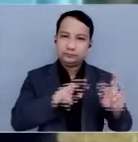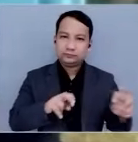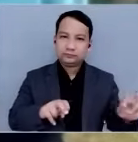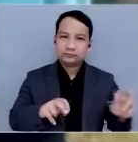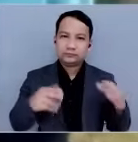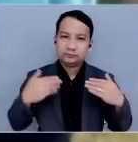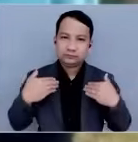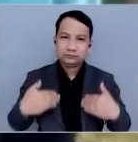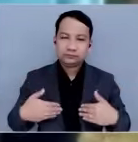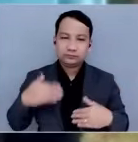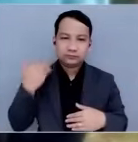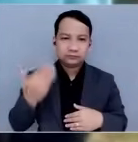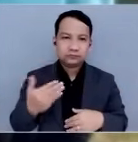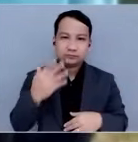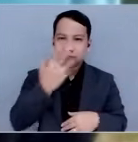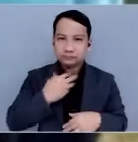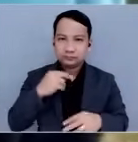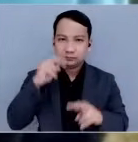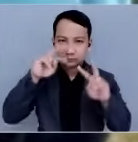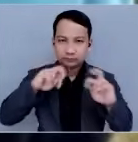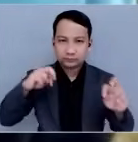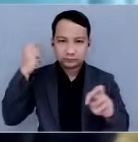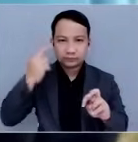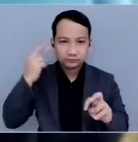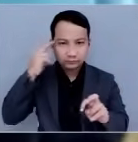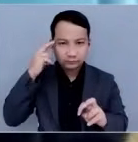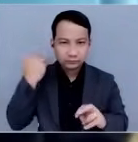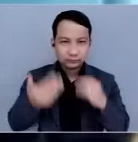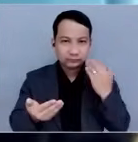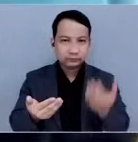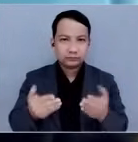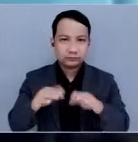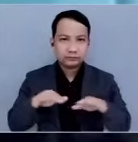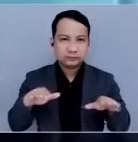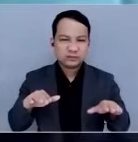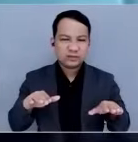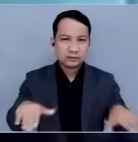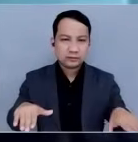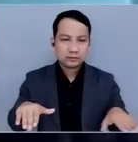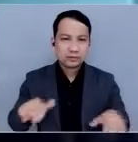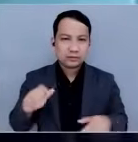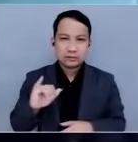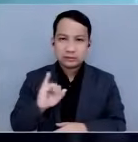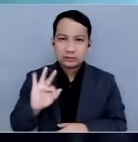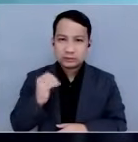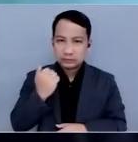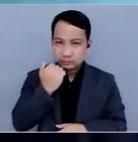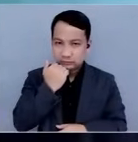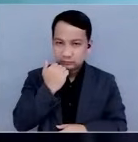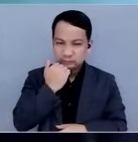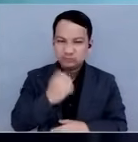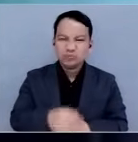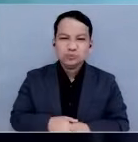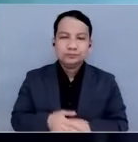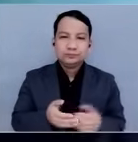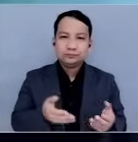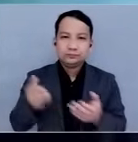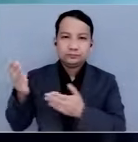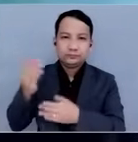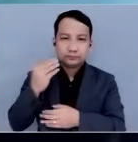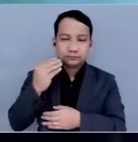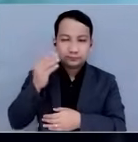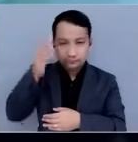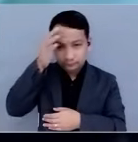para matukoy kung ano ang naging sanhi ng pagkamatay ng mga bata at kung may foul play sa nangyari. Iuuwi sa bahay ng kanilang tatay sa